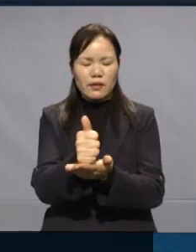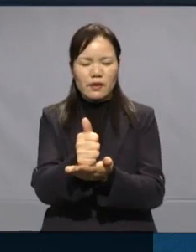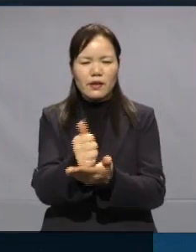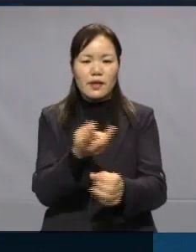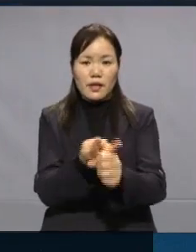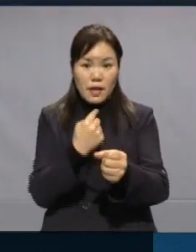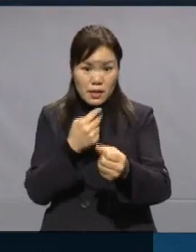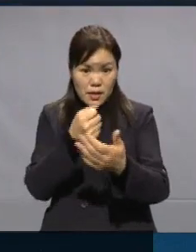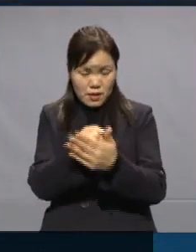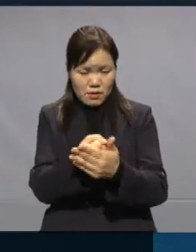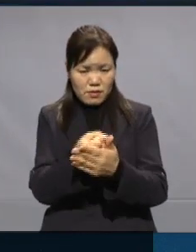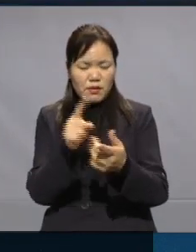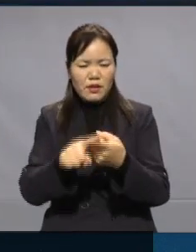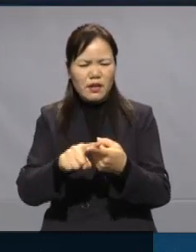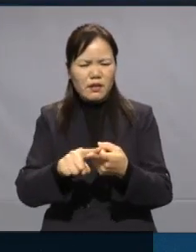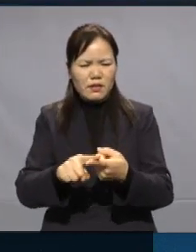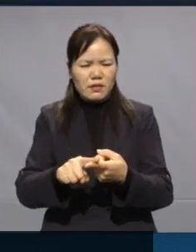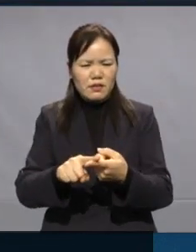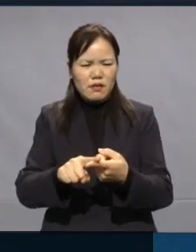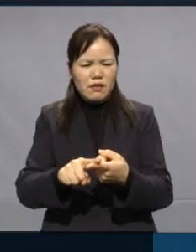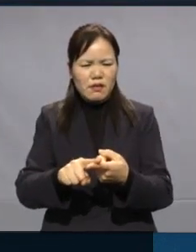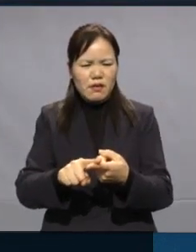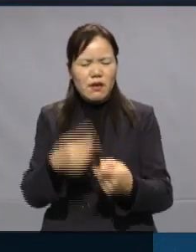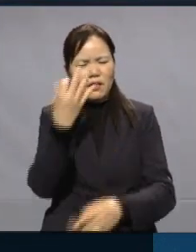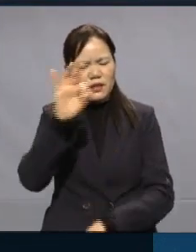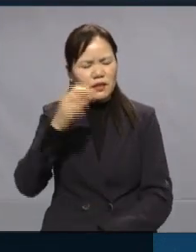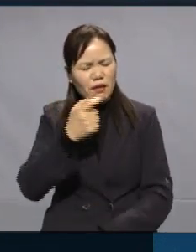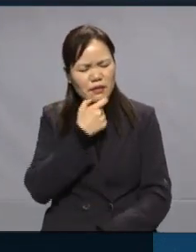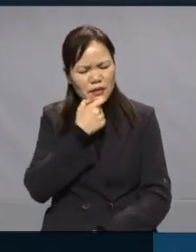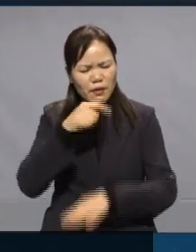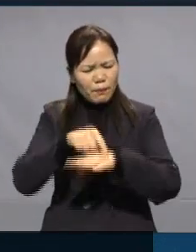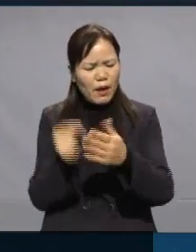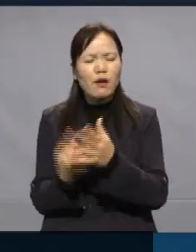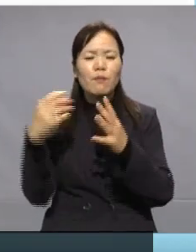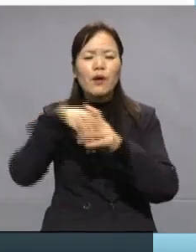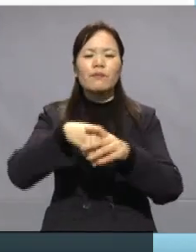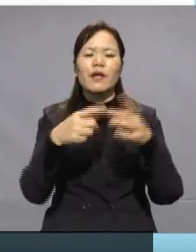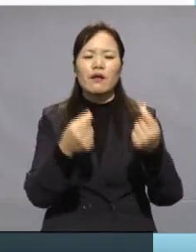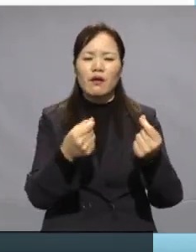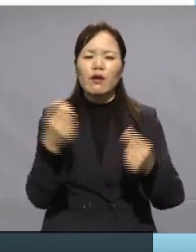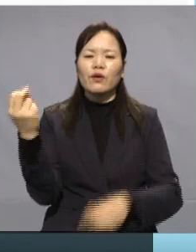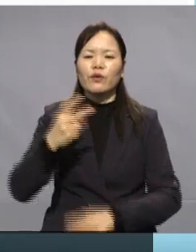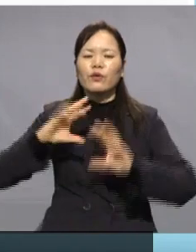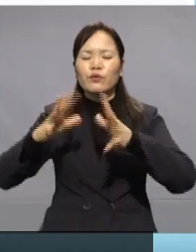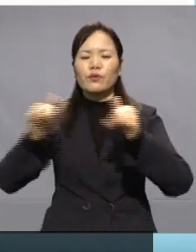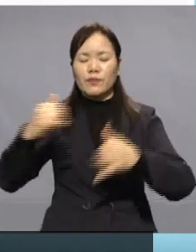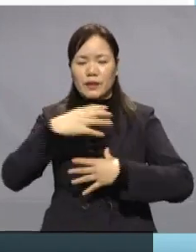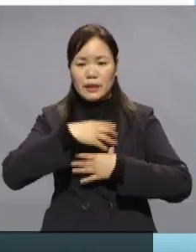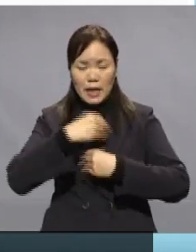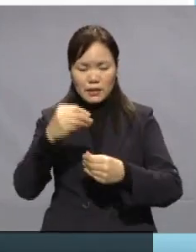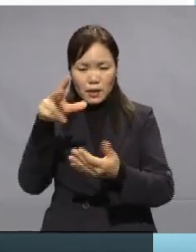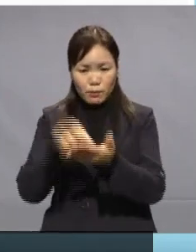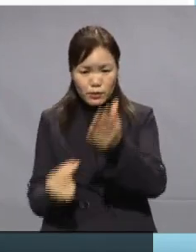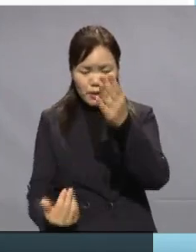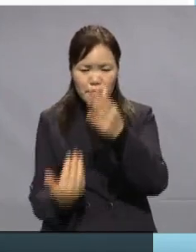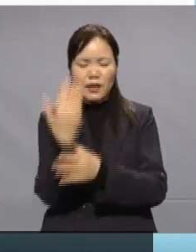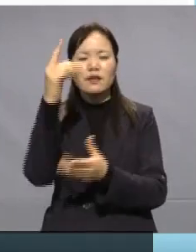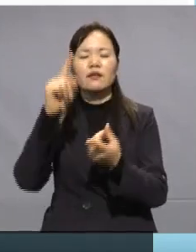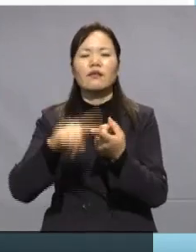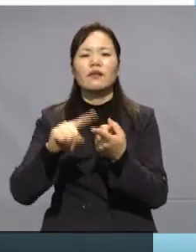그런 마음이 좀 담겨 있는 것 같고요 또 한 가지는 국민안전공백이 생기는 부분에